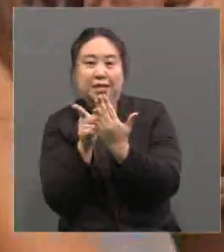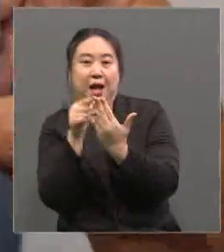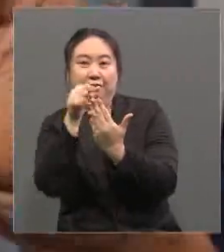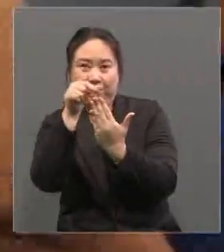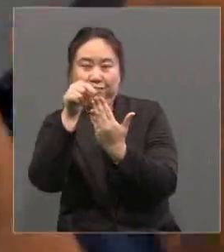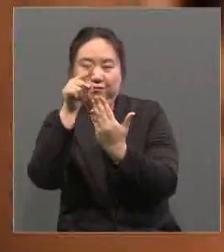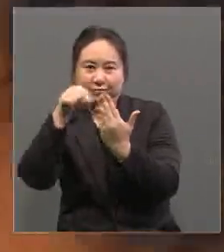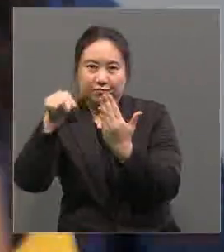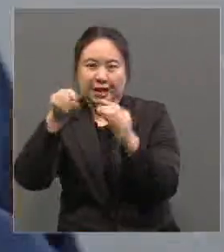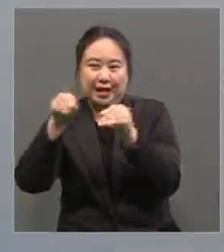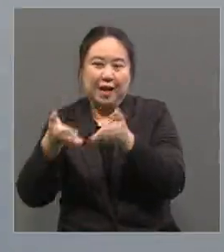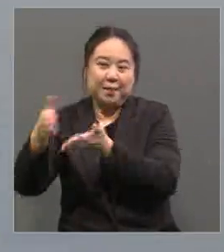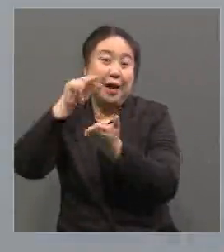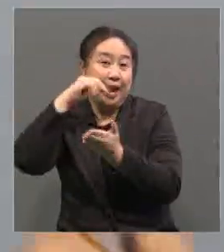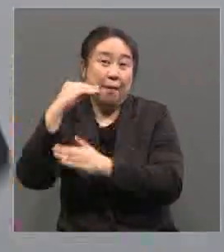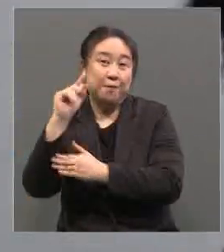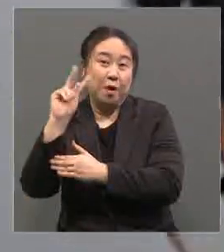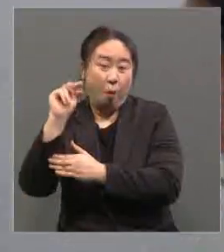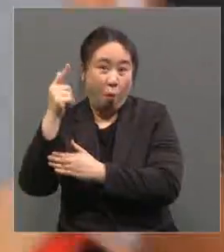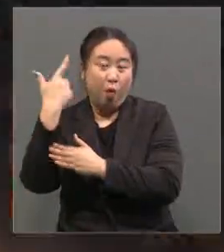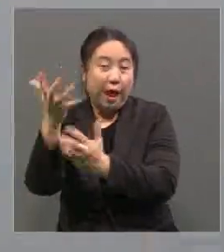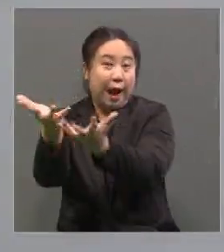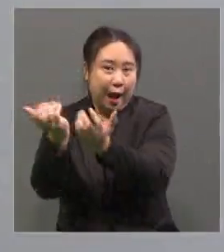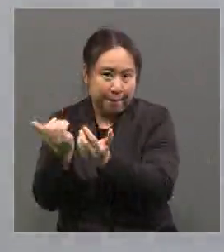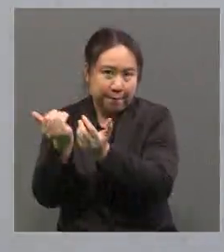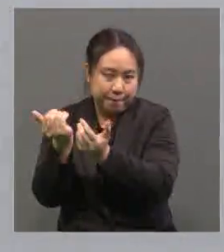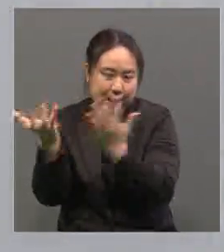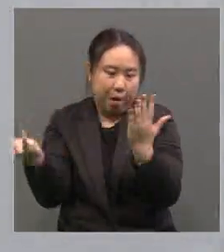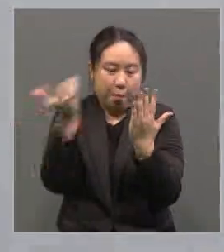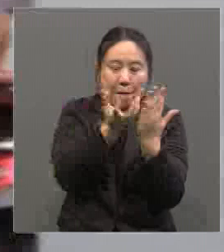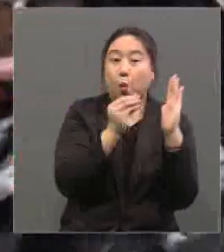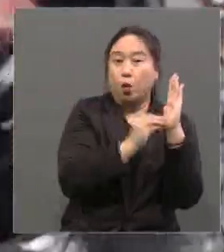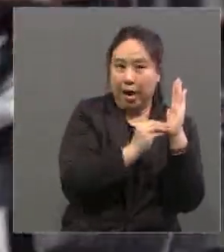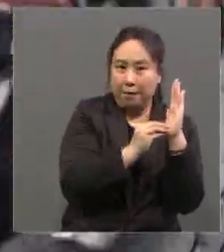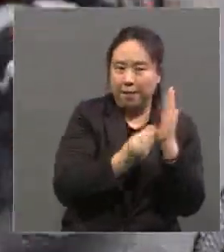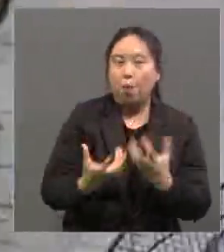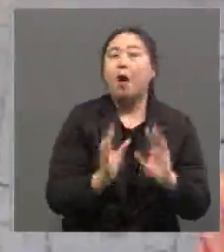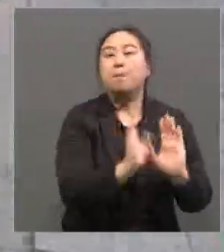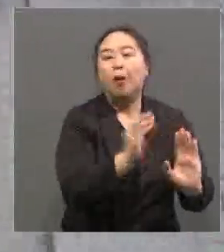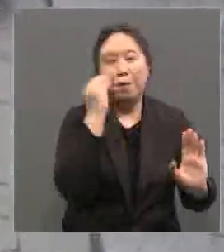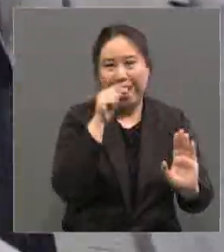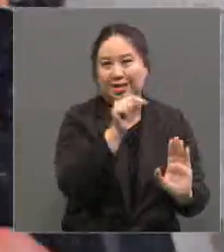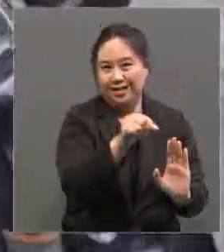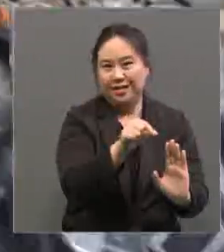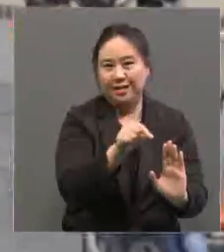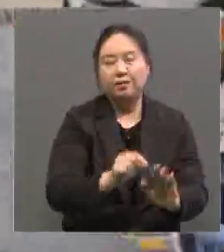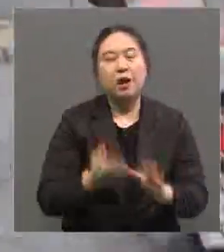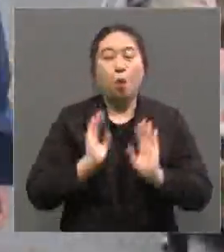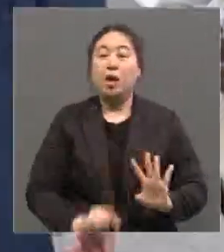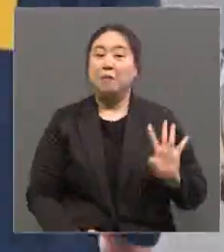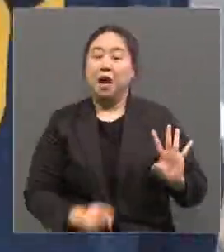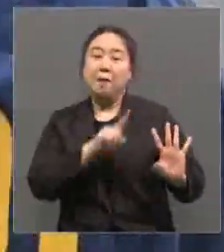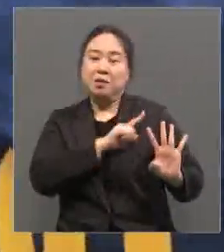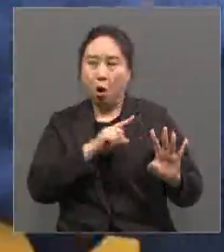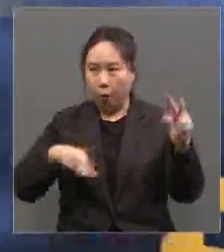าในพื้นที่เลียบแม่น้ำโขงก่อนจะลักลอบเข้ากรุงเทพจากนั้นพักไว้ที่บ้านหลังดังกล่าวค่ะทั้ง4คนบอกว่ามีหน้าที่เฝ้าโก